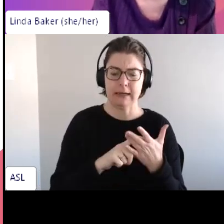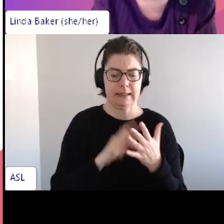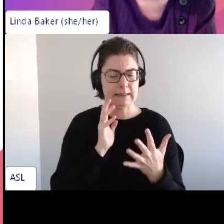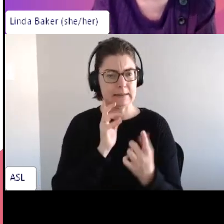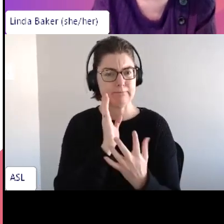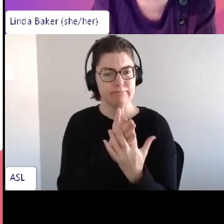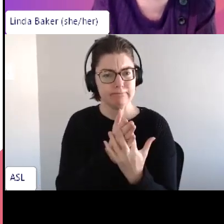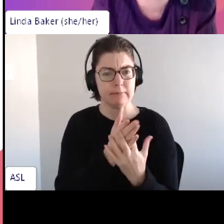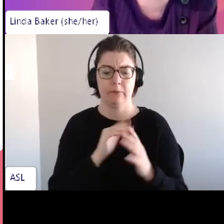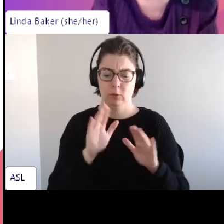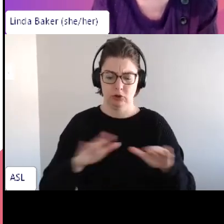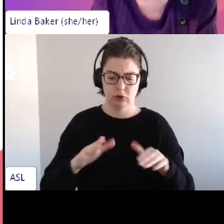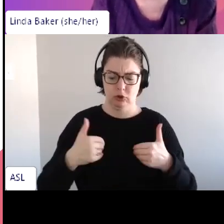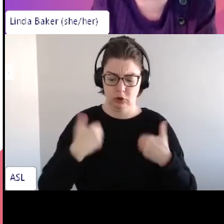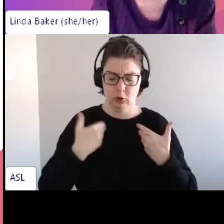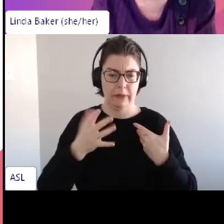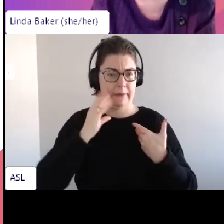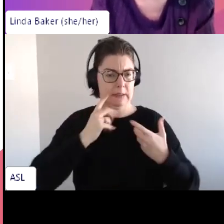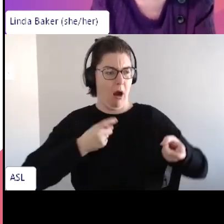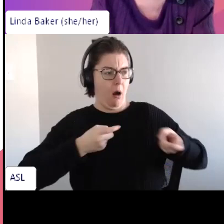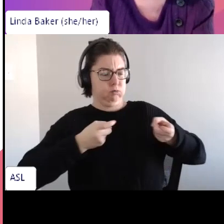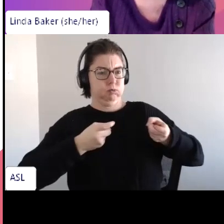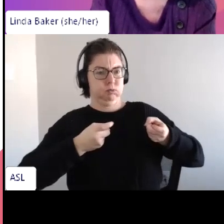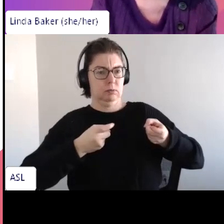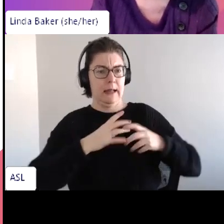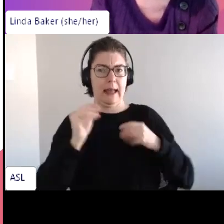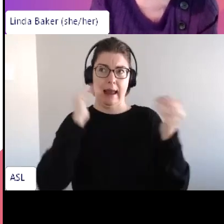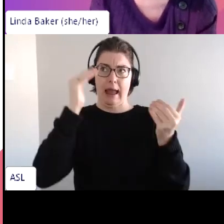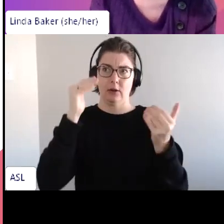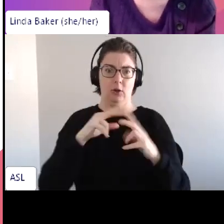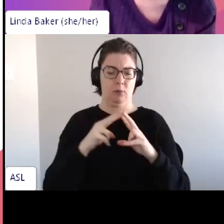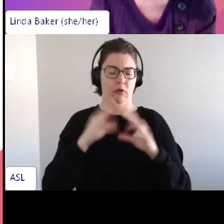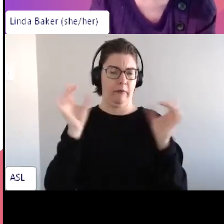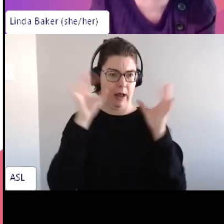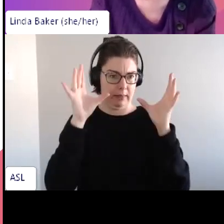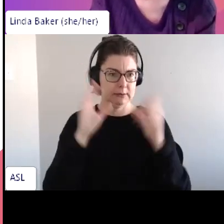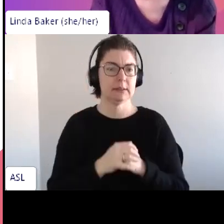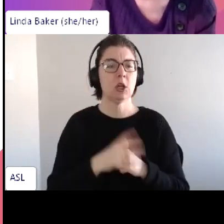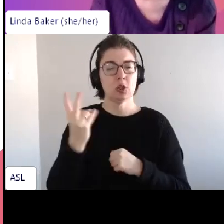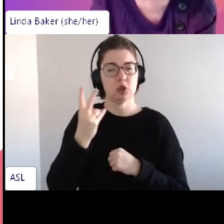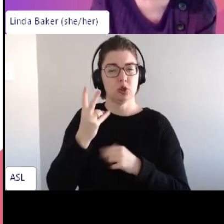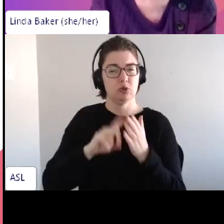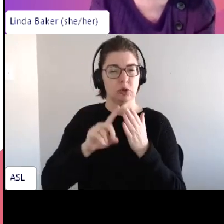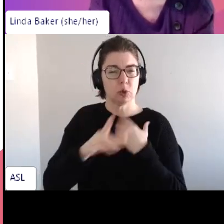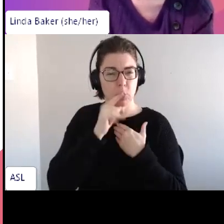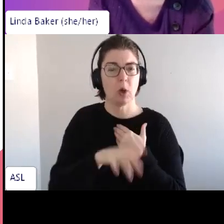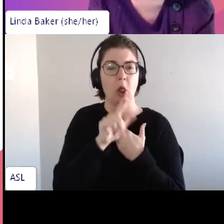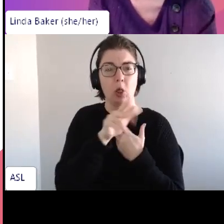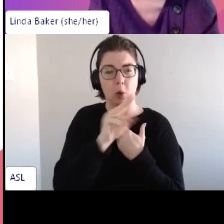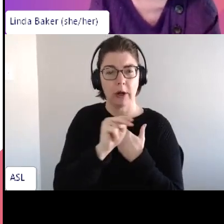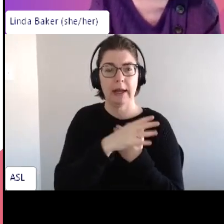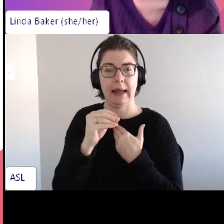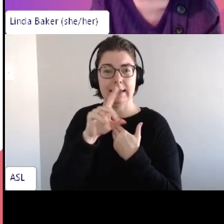conclusions de recherche sur le contrôle coercitif et la violence conjugale et l'exposition des enfants à ceci